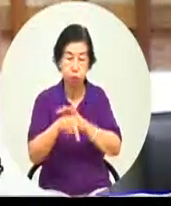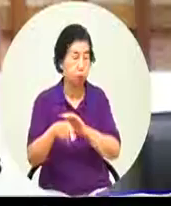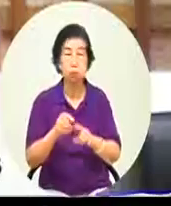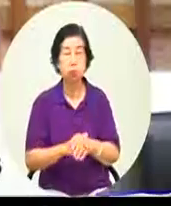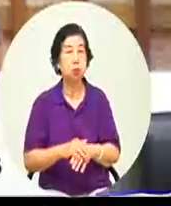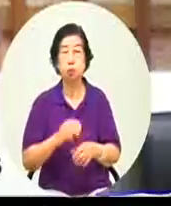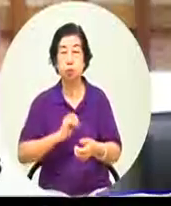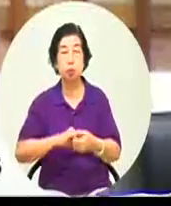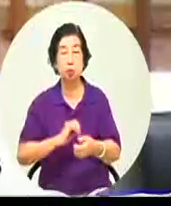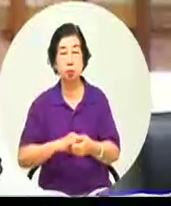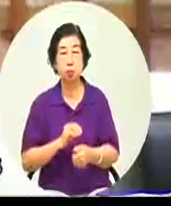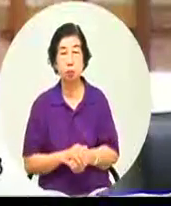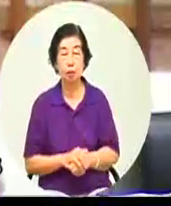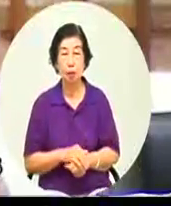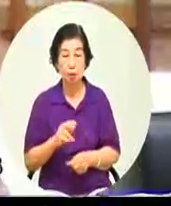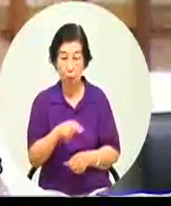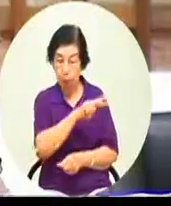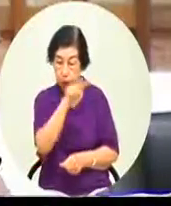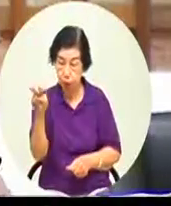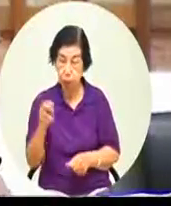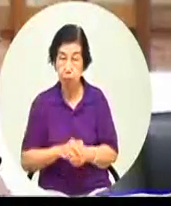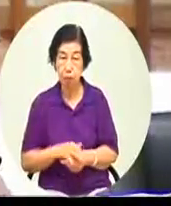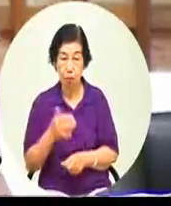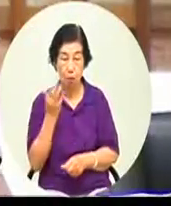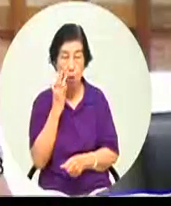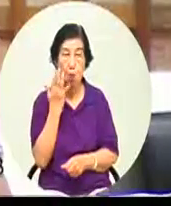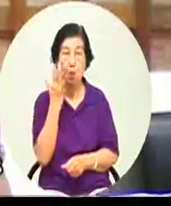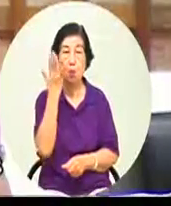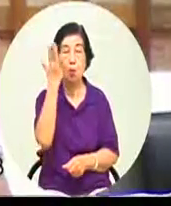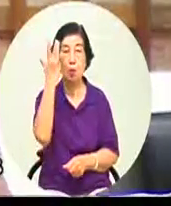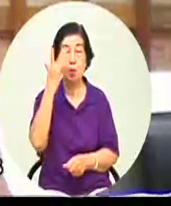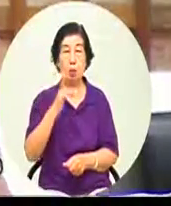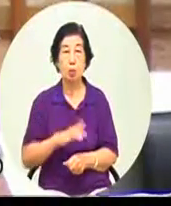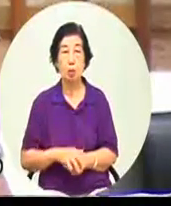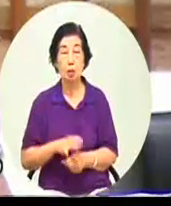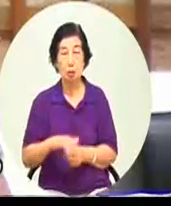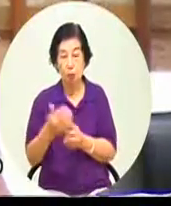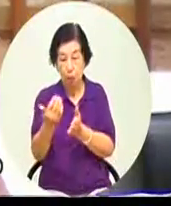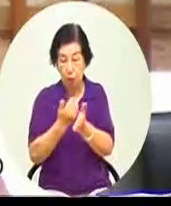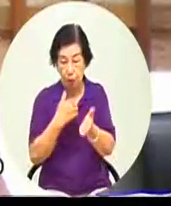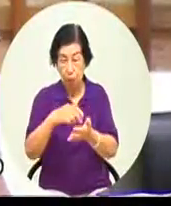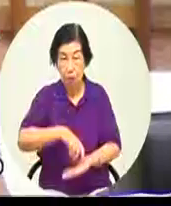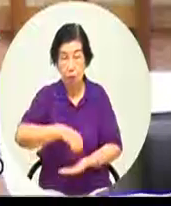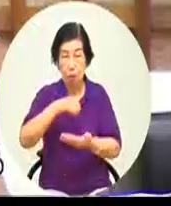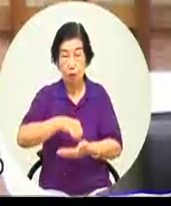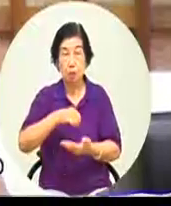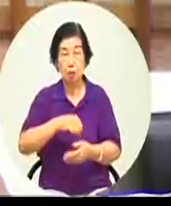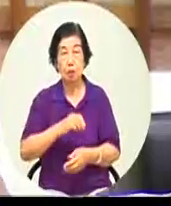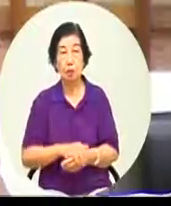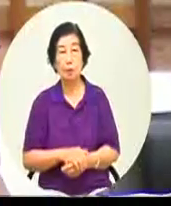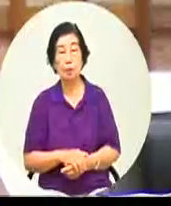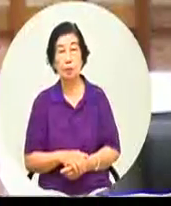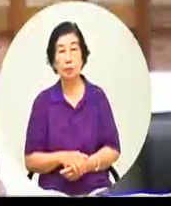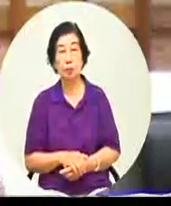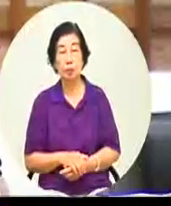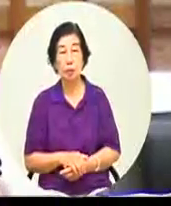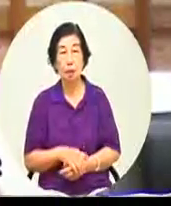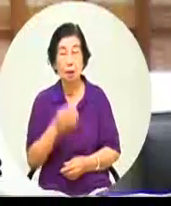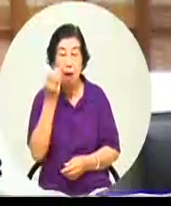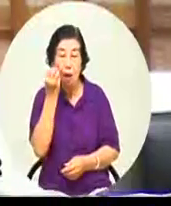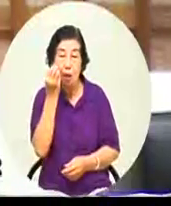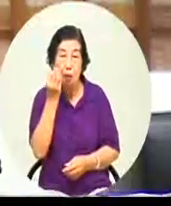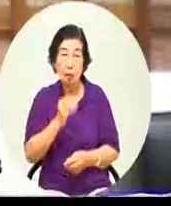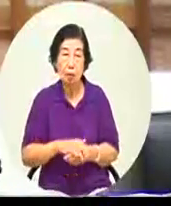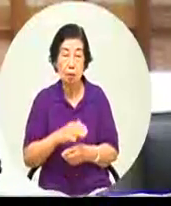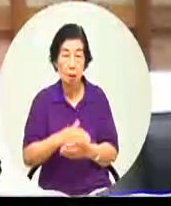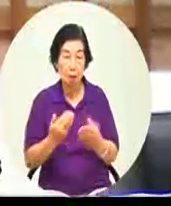我们来讲看到这么亮眼，所以说在这个的前提之下，你怎么样让我们的观光产业在我